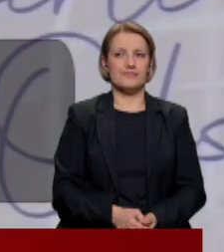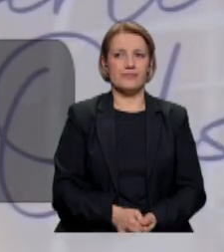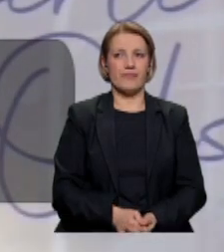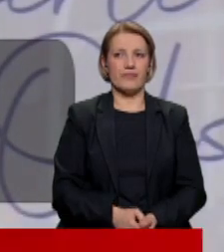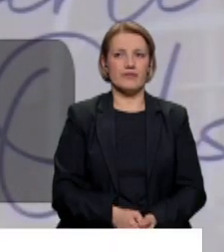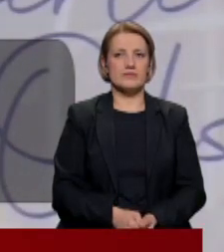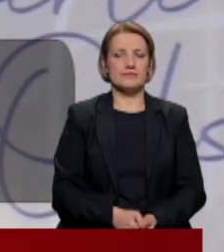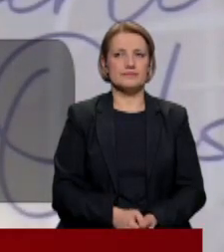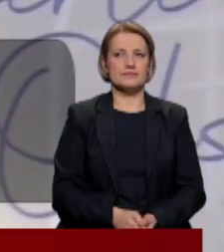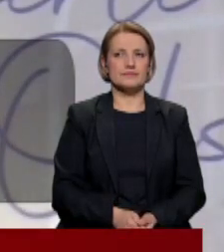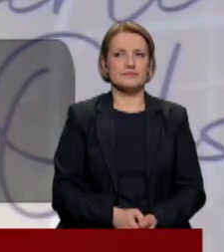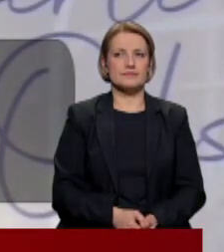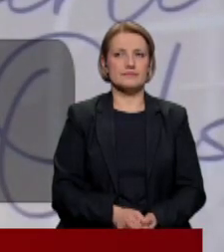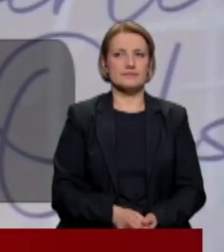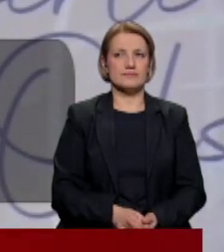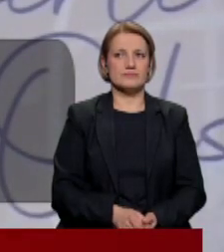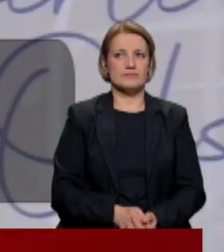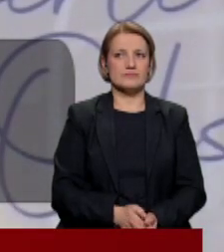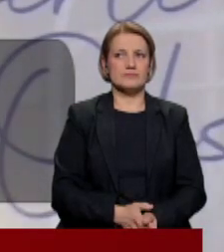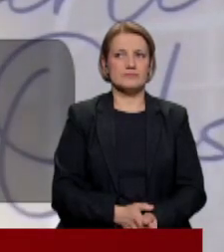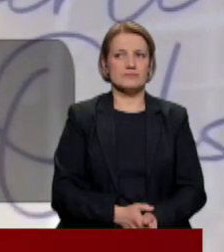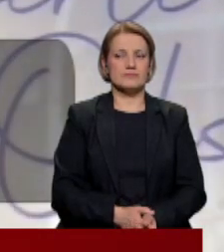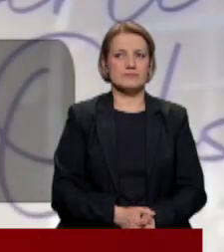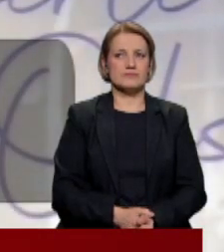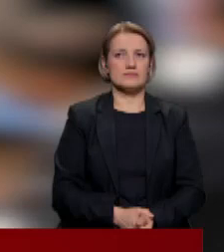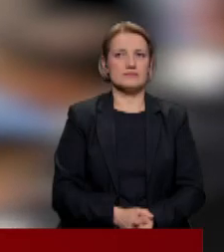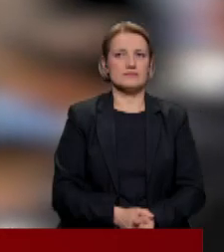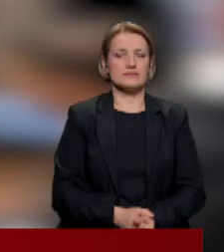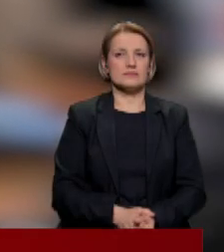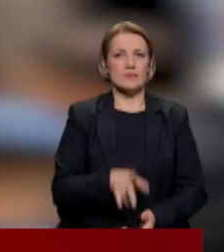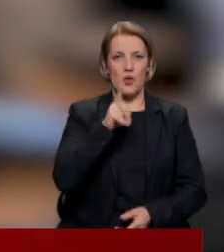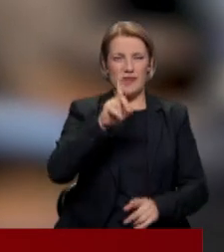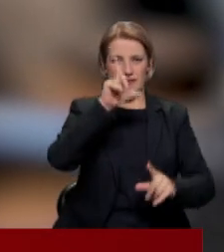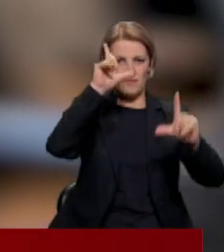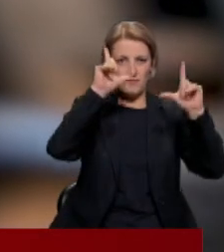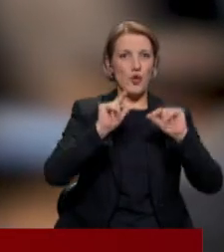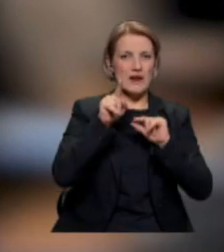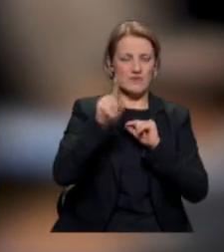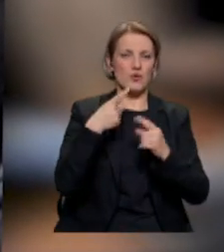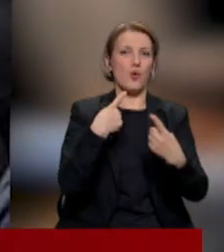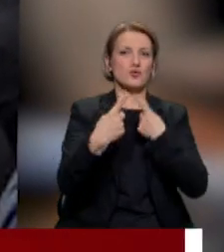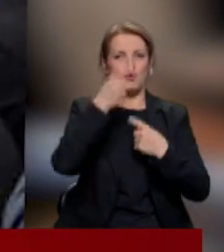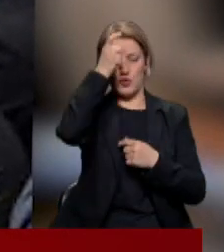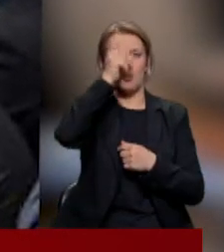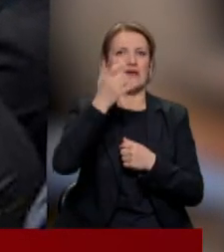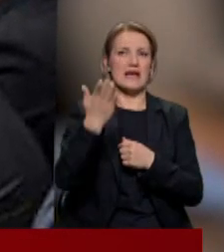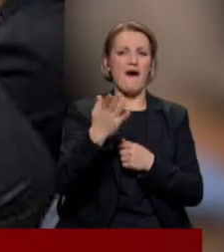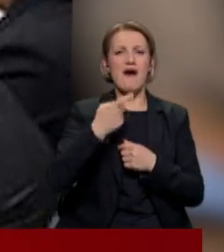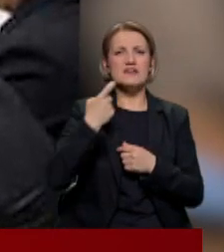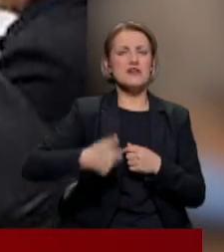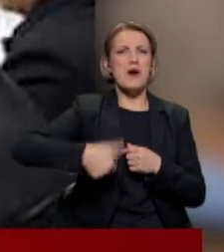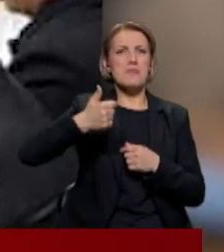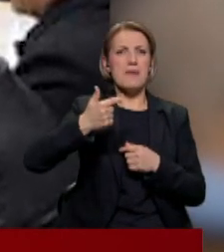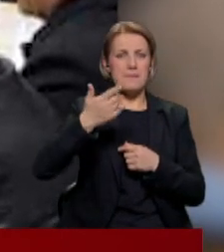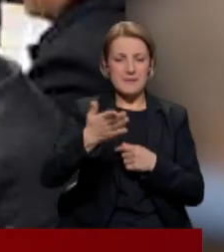karesiyle bir insan bu kadar linç edilir mi? Nasıl adaletli insanlarsınız? O tek kare fotoğrafı konuşuyor Türkiye. Eski